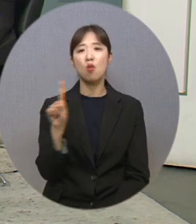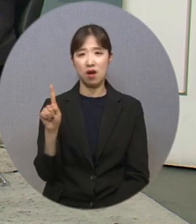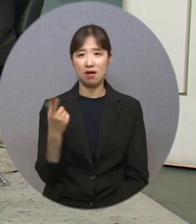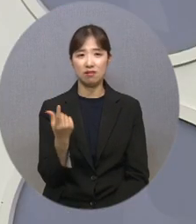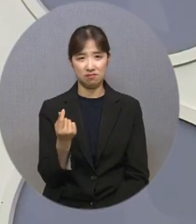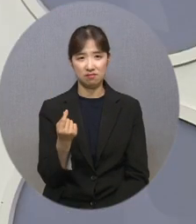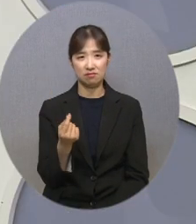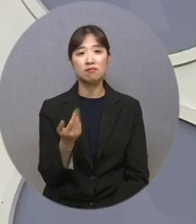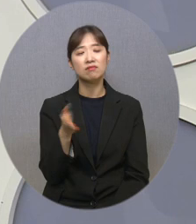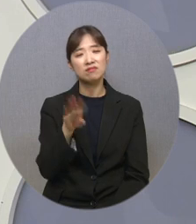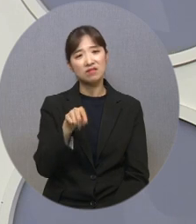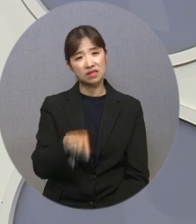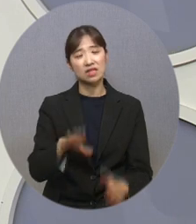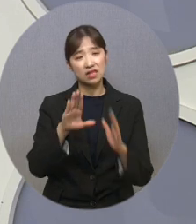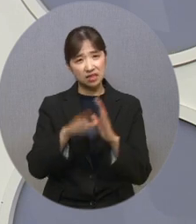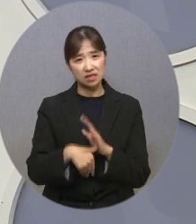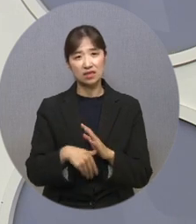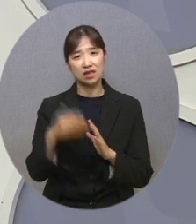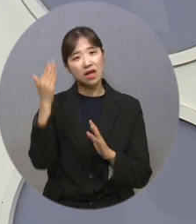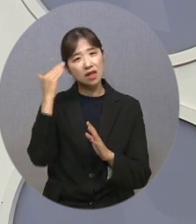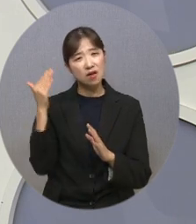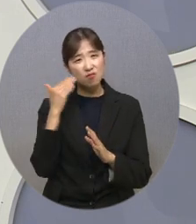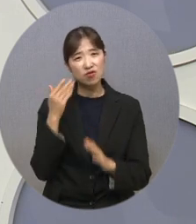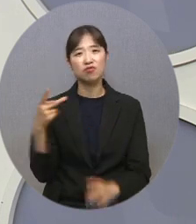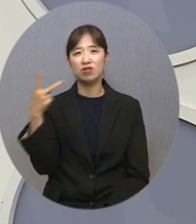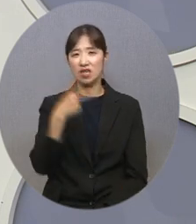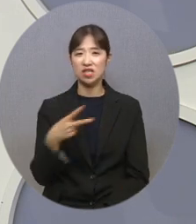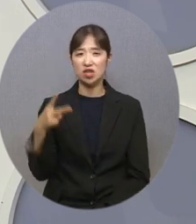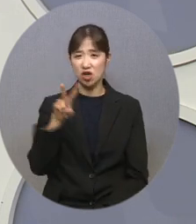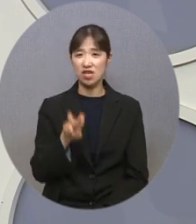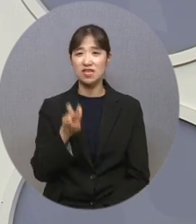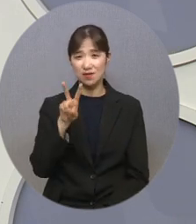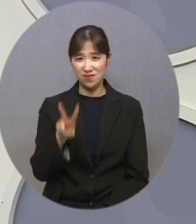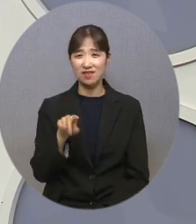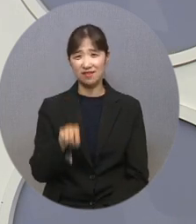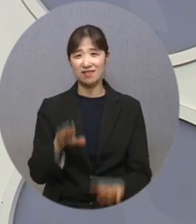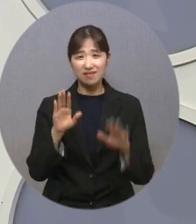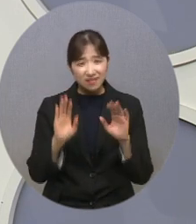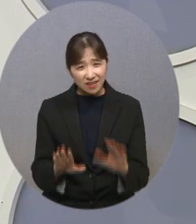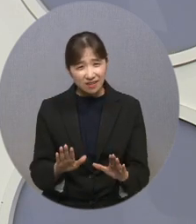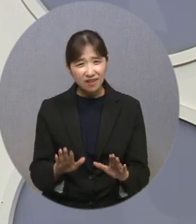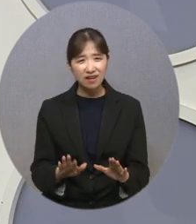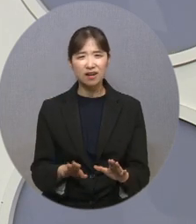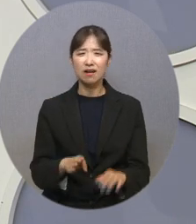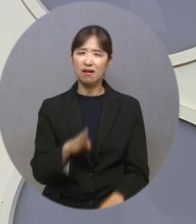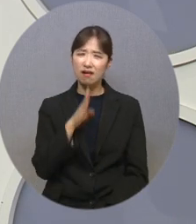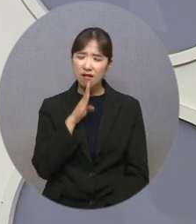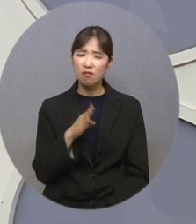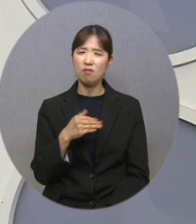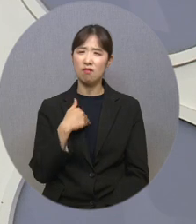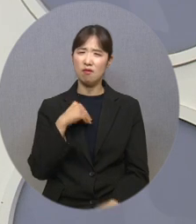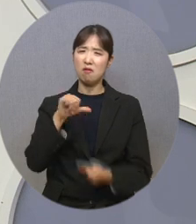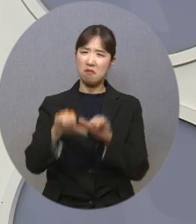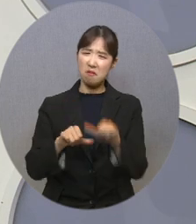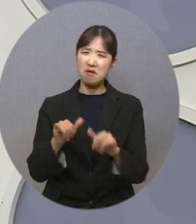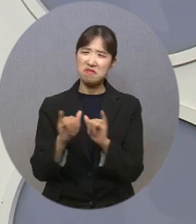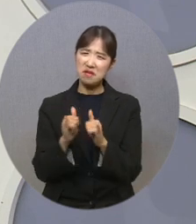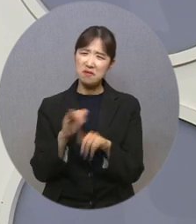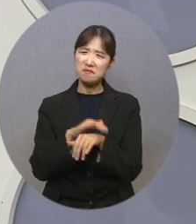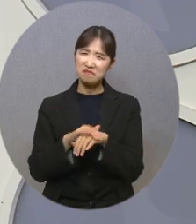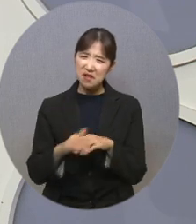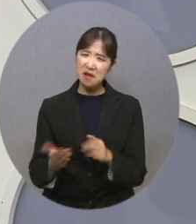이 시대 그 대한민국 2022년 이 시점에서 우리는 과연 차세대를 제대로 키우고